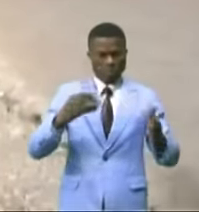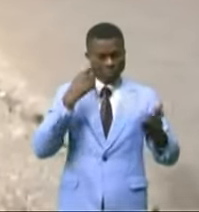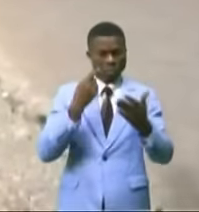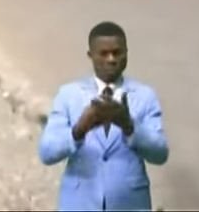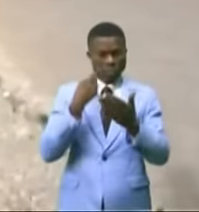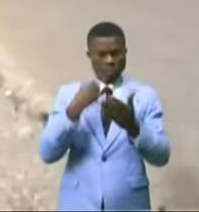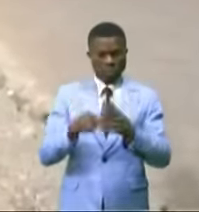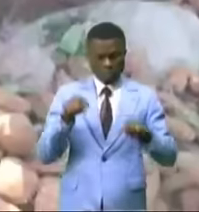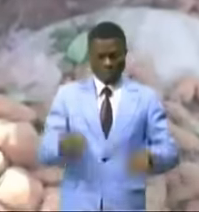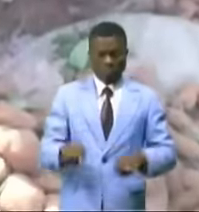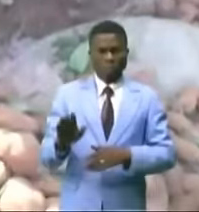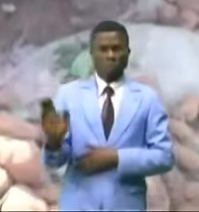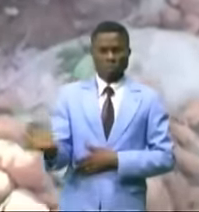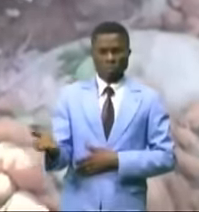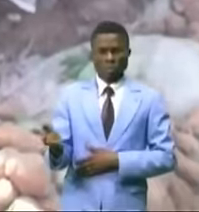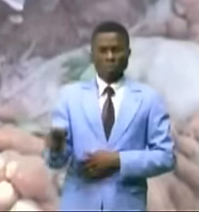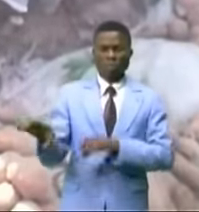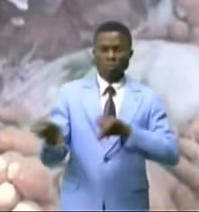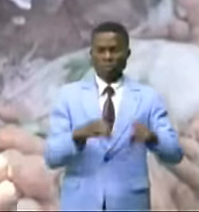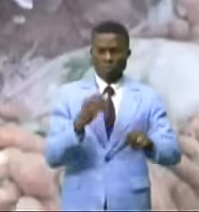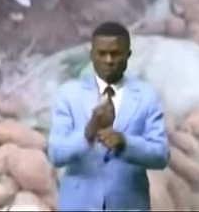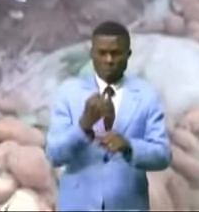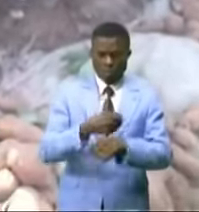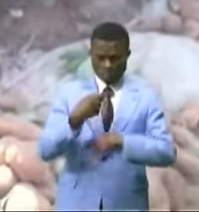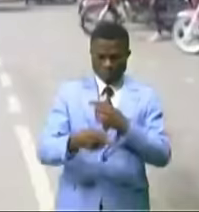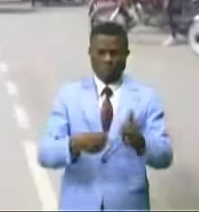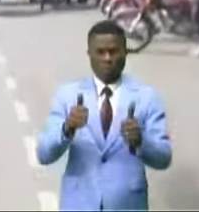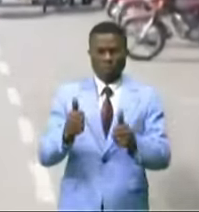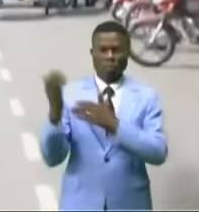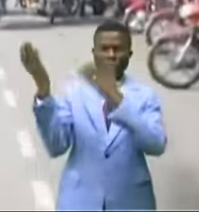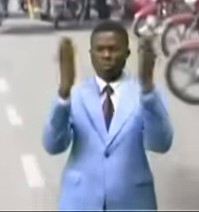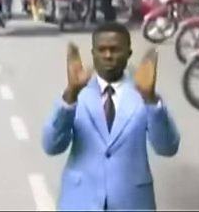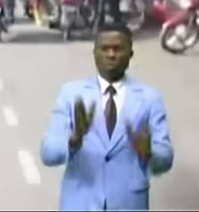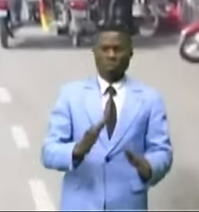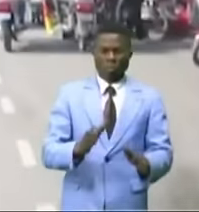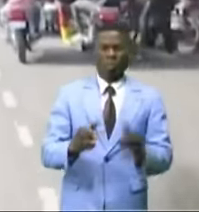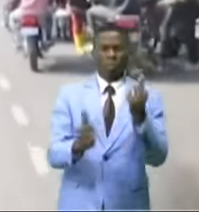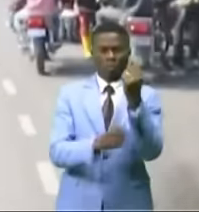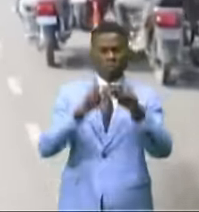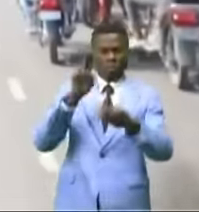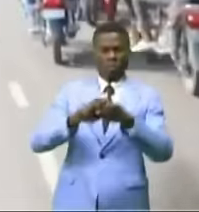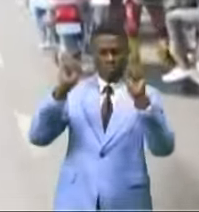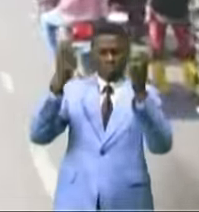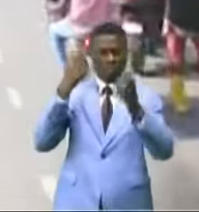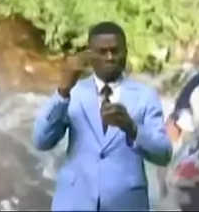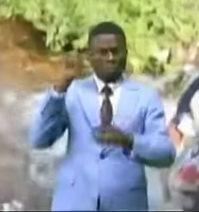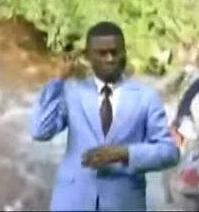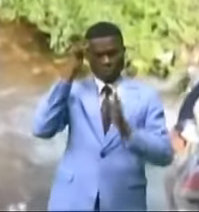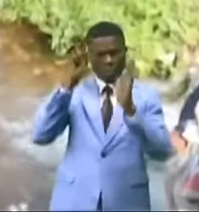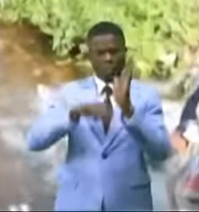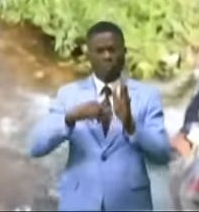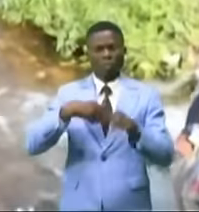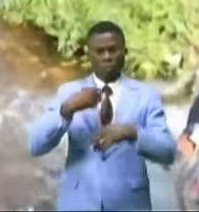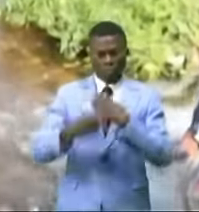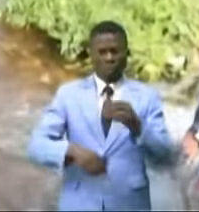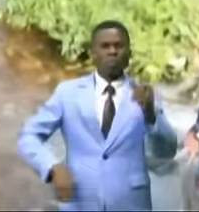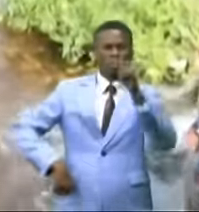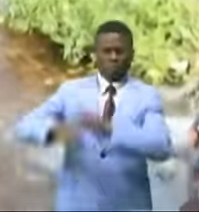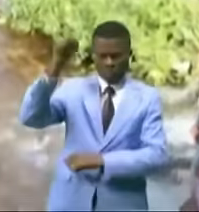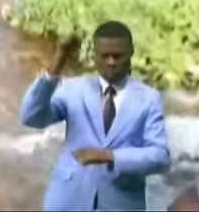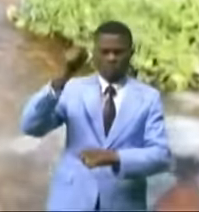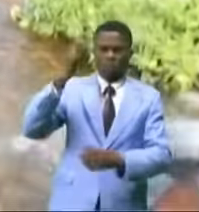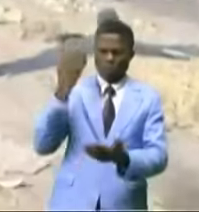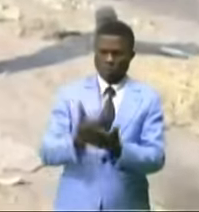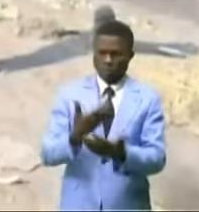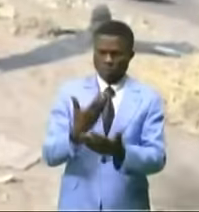ce jeudi matin. Les activités commerciales sont visibles et les habitants de cette cité voudraient voir le gouvernement congolais pourchasser sans relâche ses